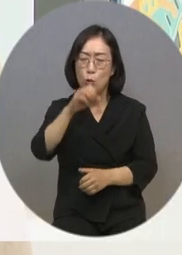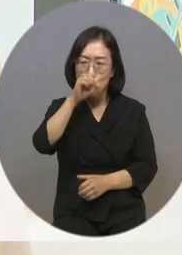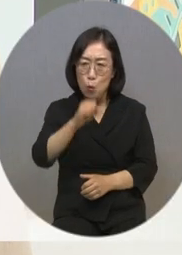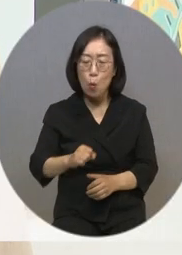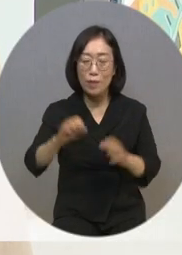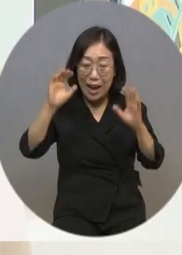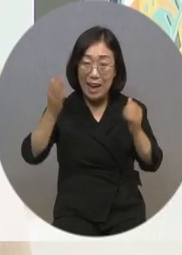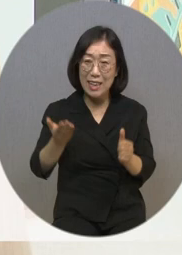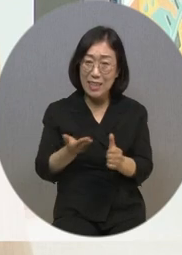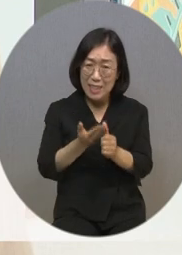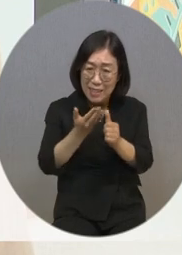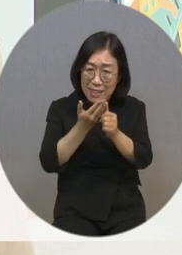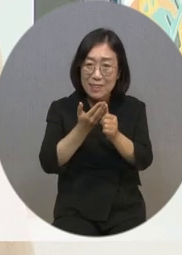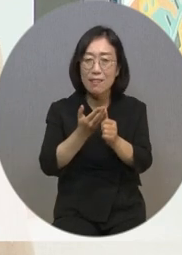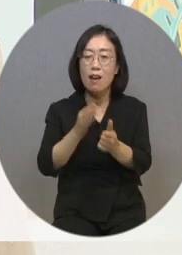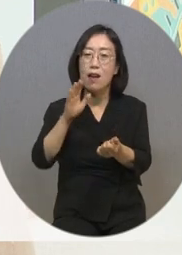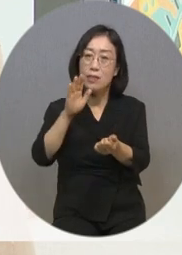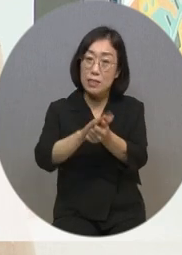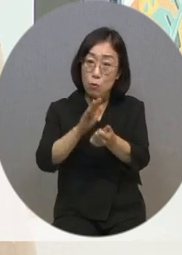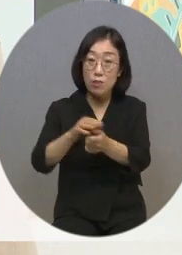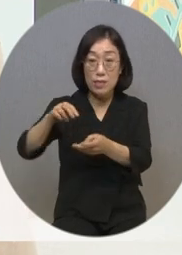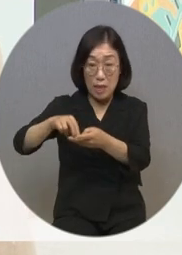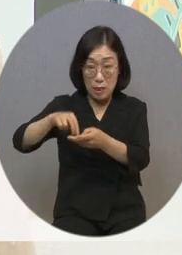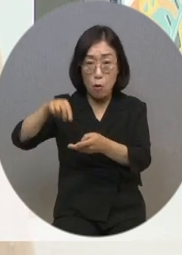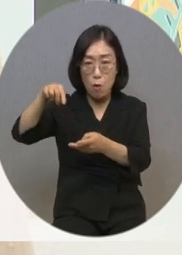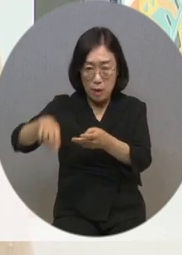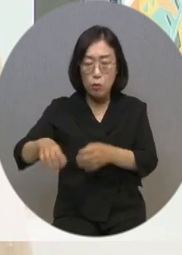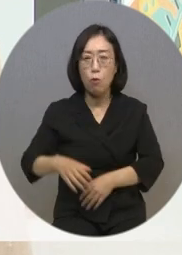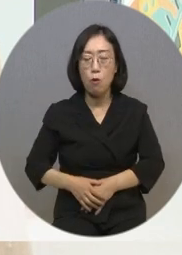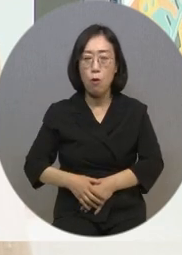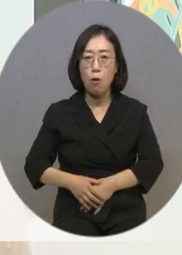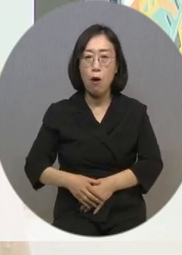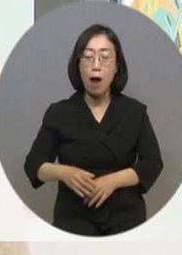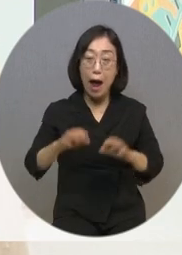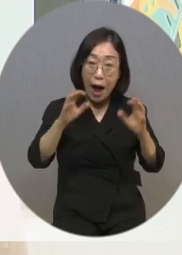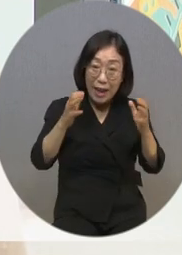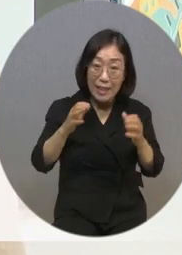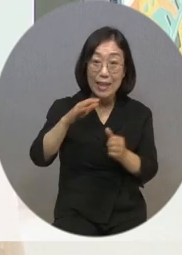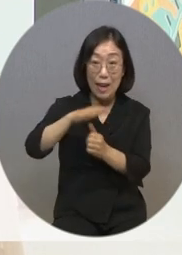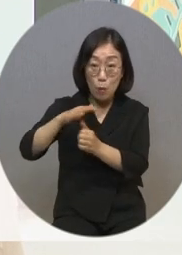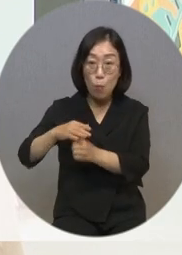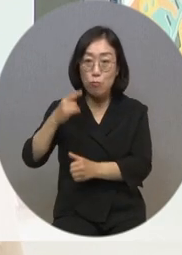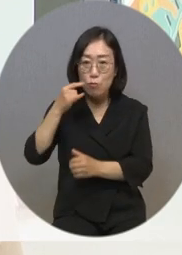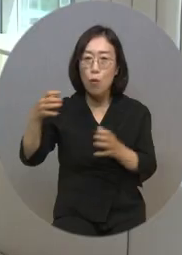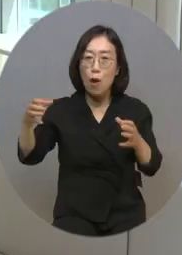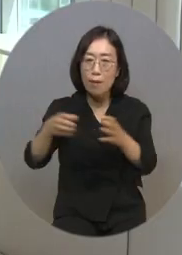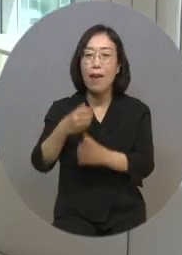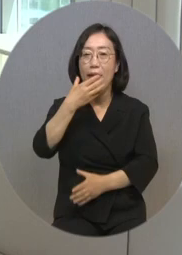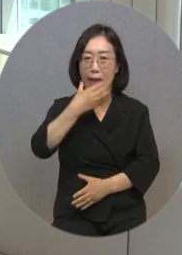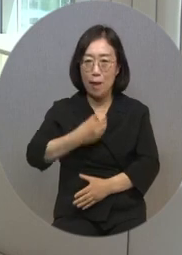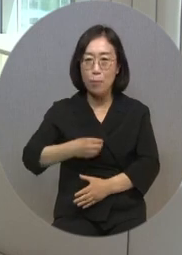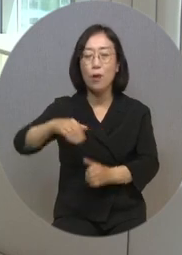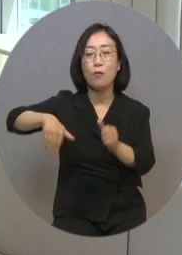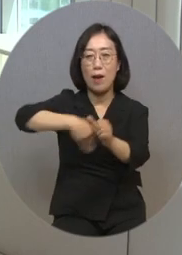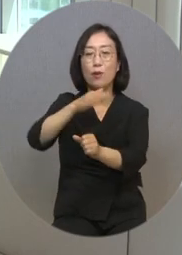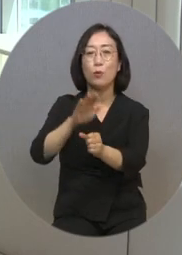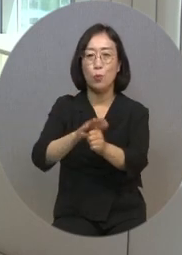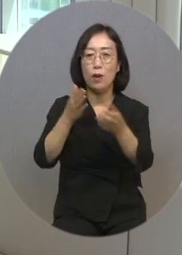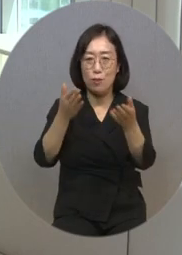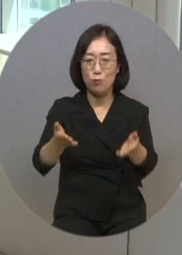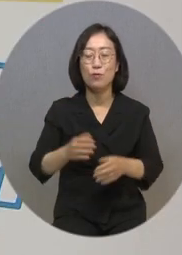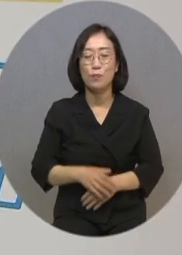제공해서 아이와 부모가 행복한 육가 환경을 조성해 가겠습니다 나머지 육가 종합